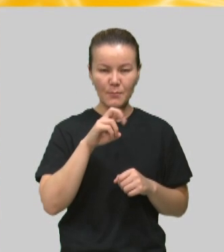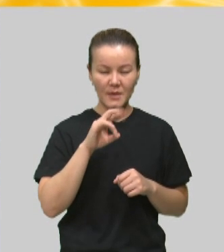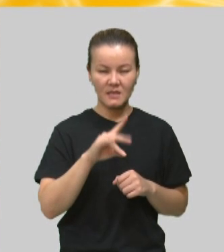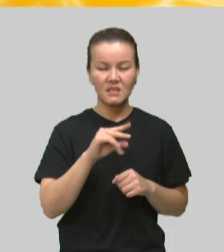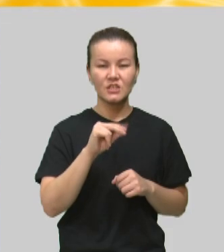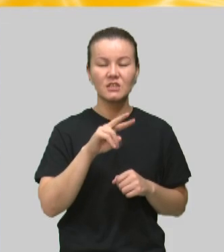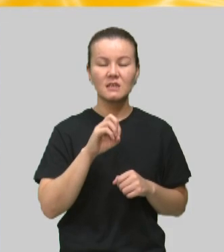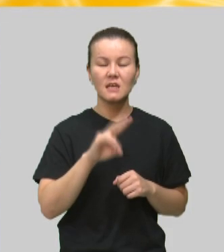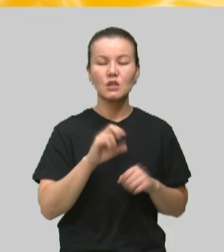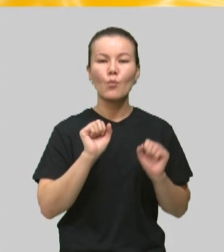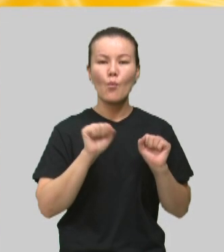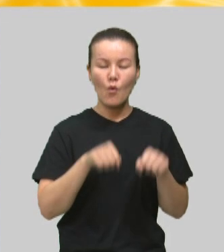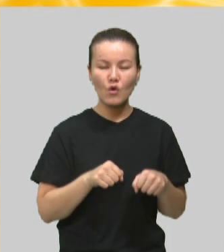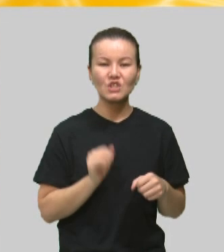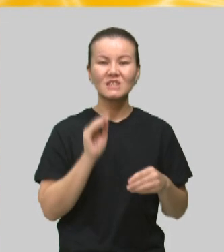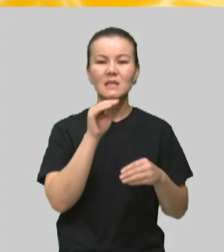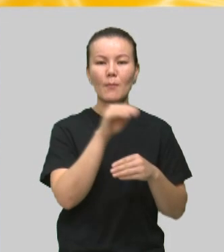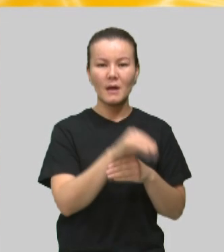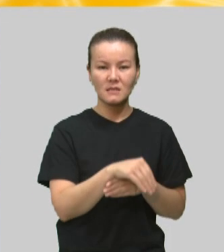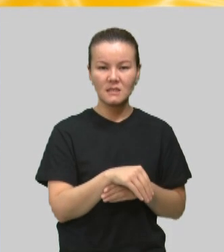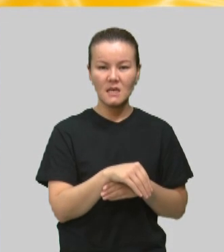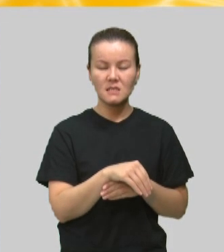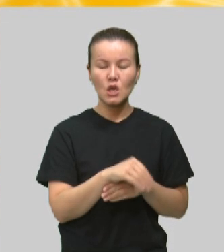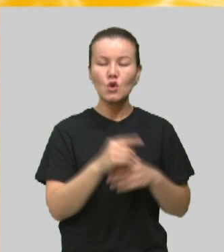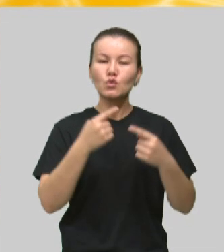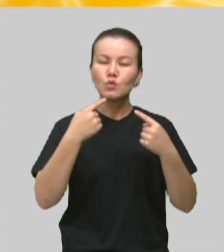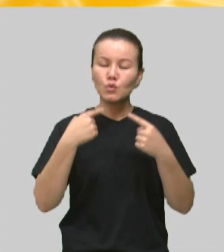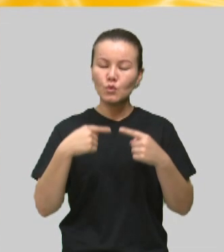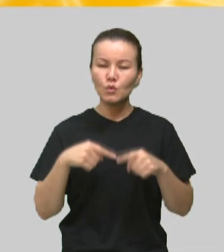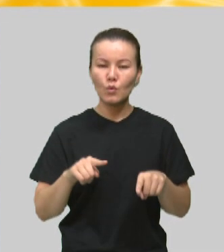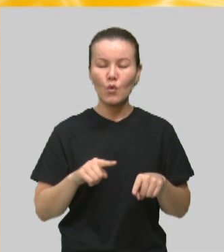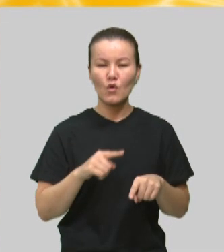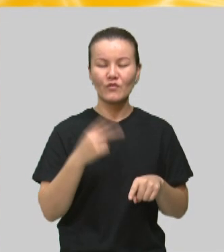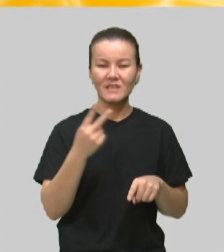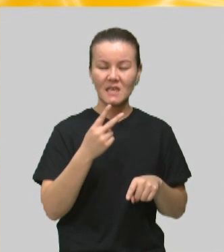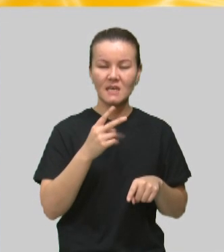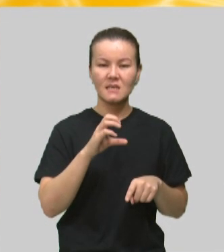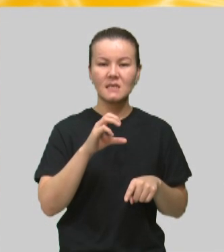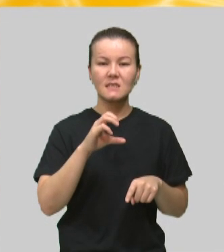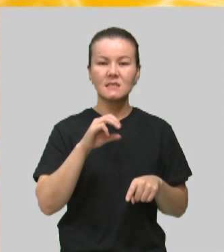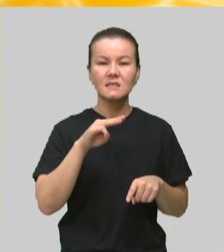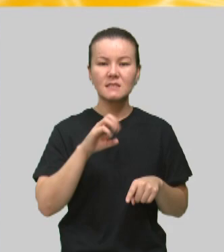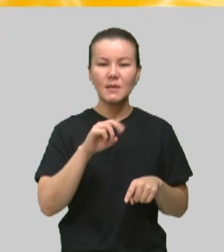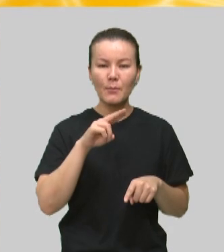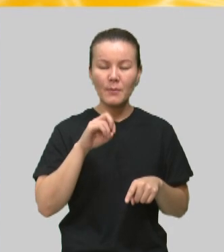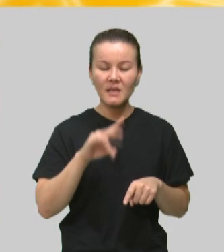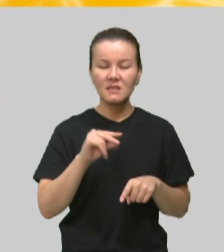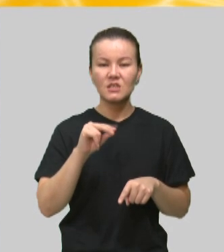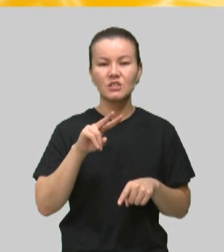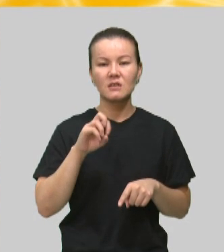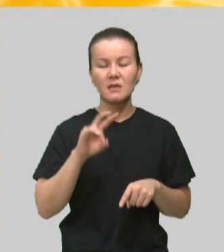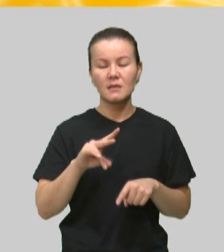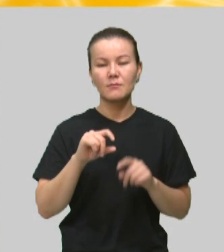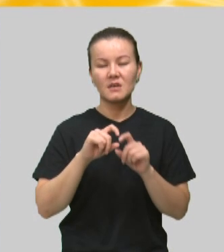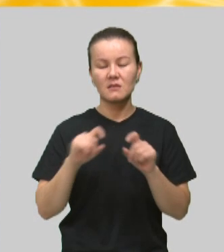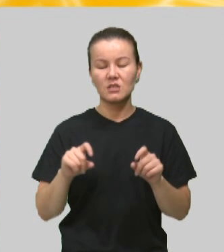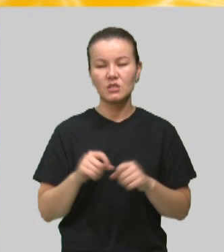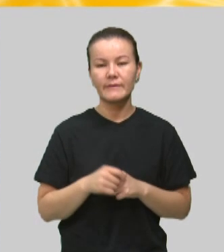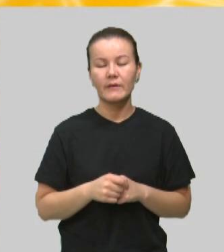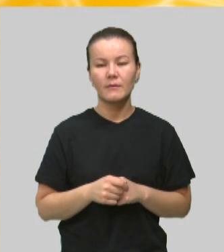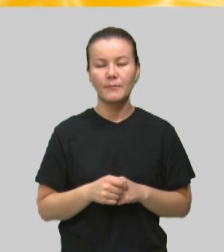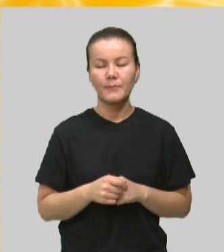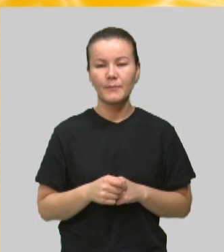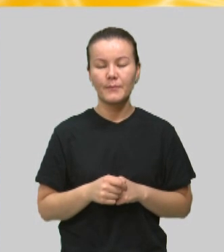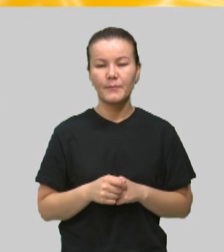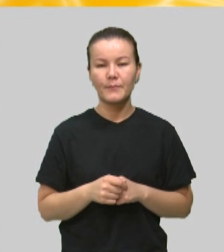член может дополнять другой второстепенный член предложения.